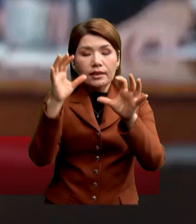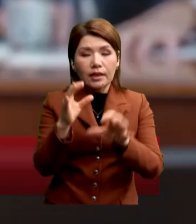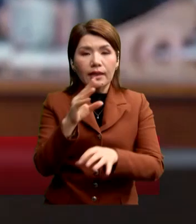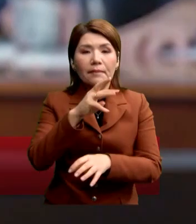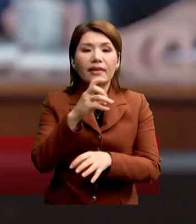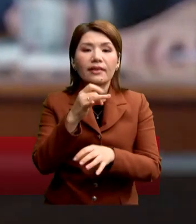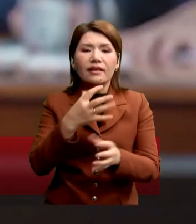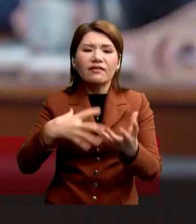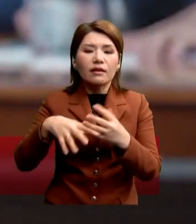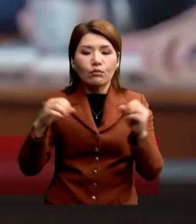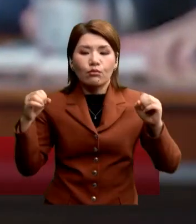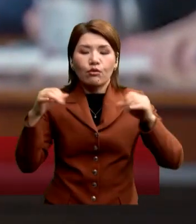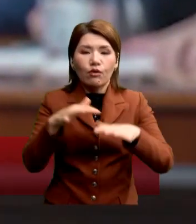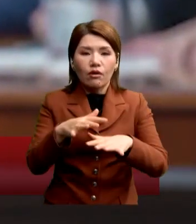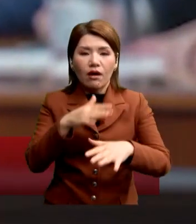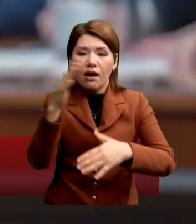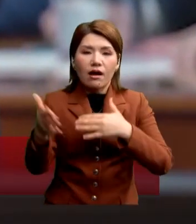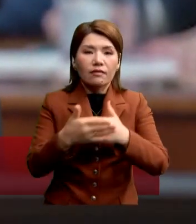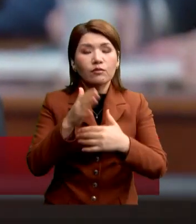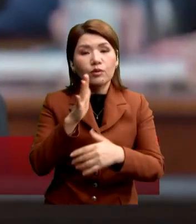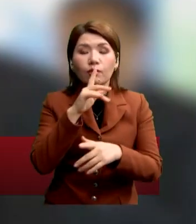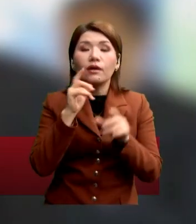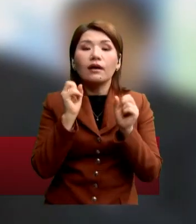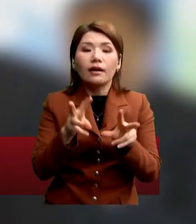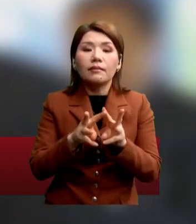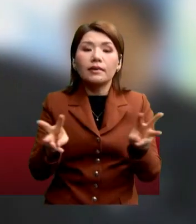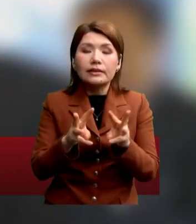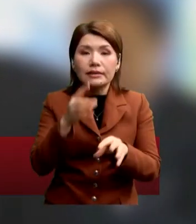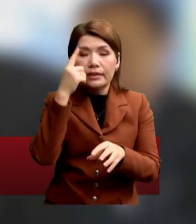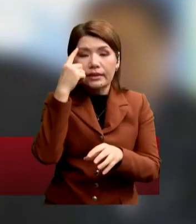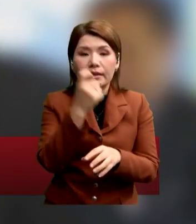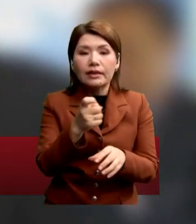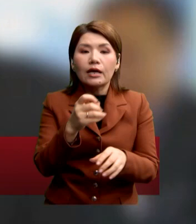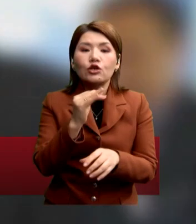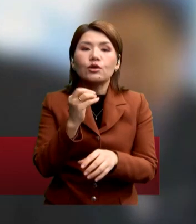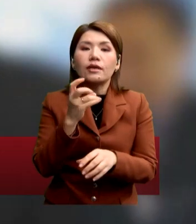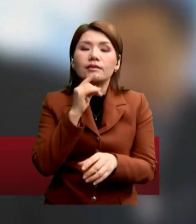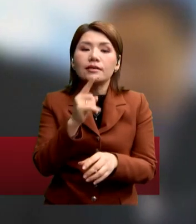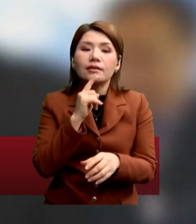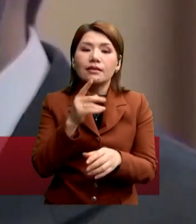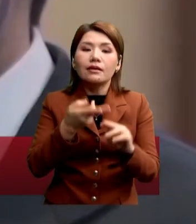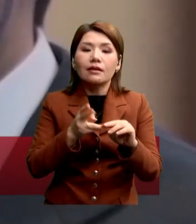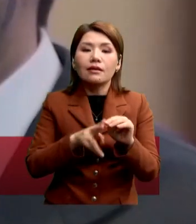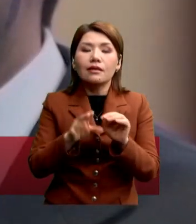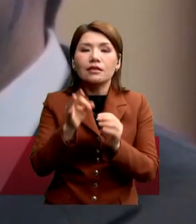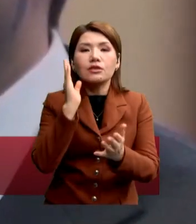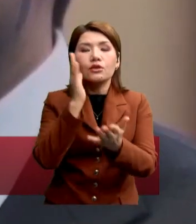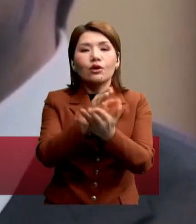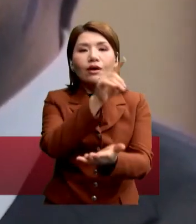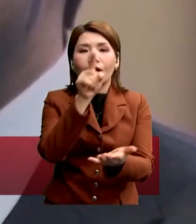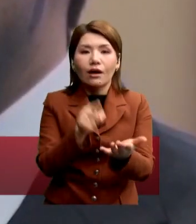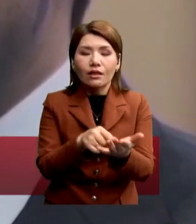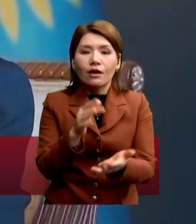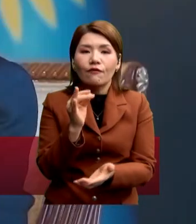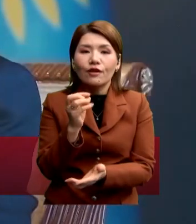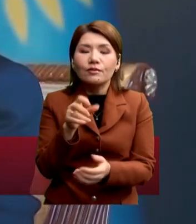митингке жиылғандарды жауапқа тартпай ма? Министрдің мәлімдемесін тыңдаған журналистер сауалды осылай төтесінен қойды.